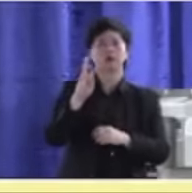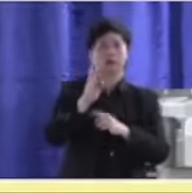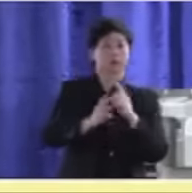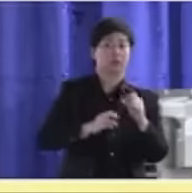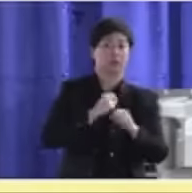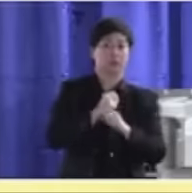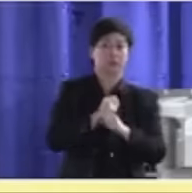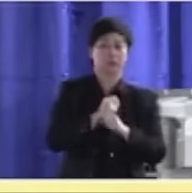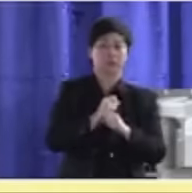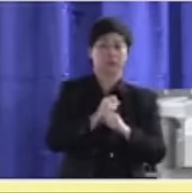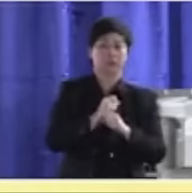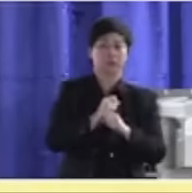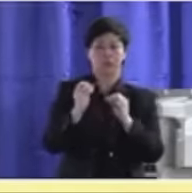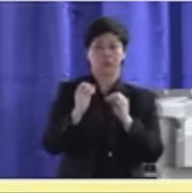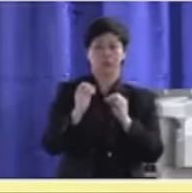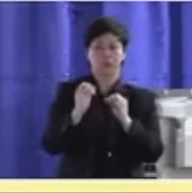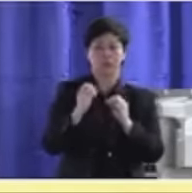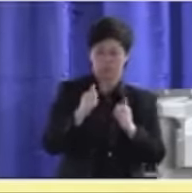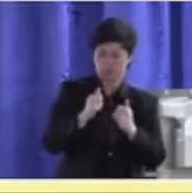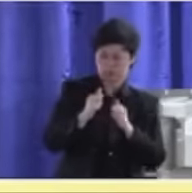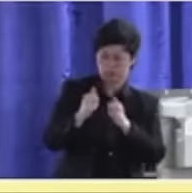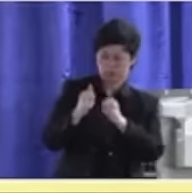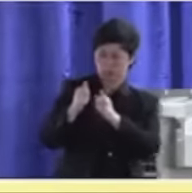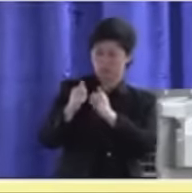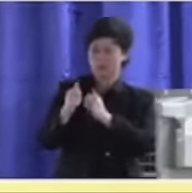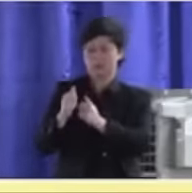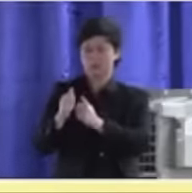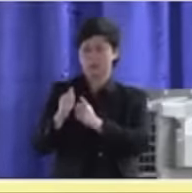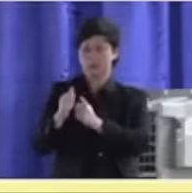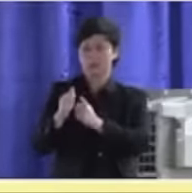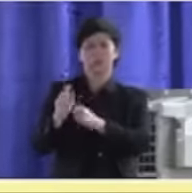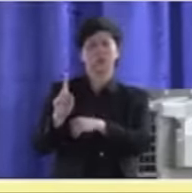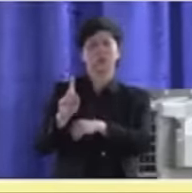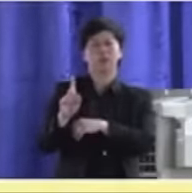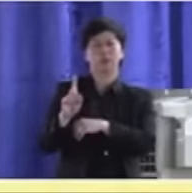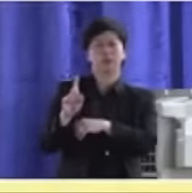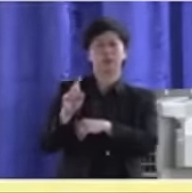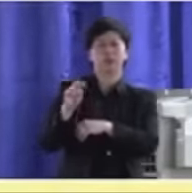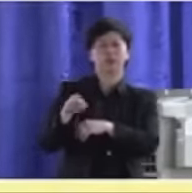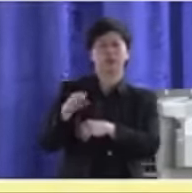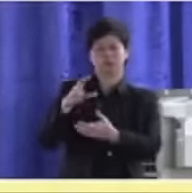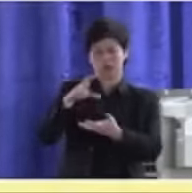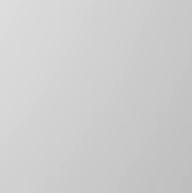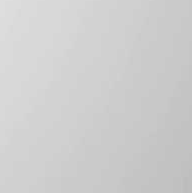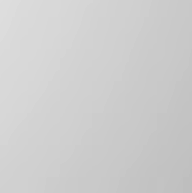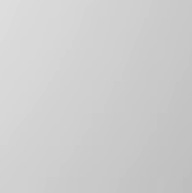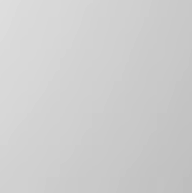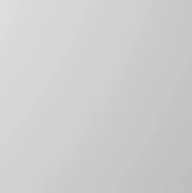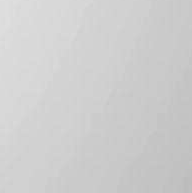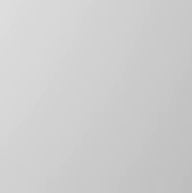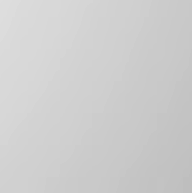Habulin natin kung ano yung mga kailangan nating habulin na kailangan matutunan ng mga bata.